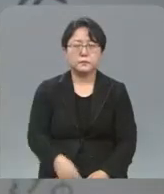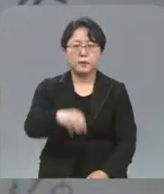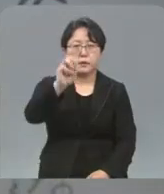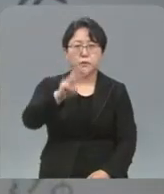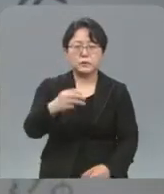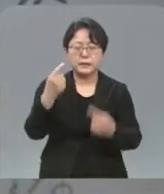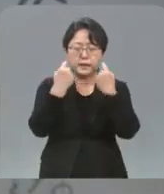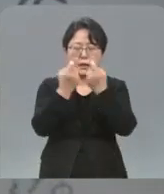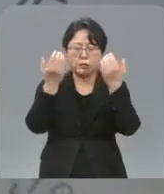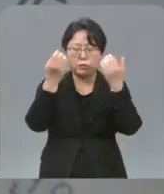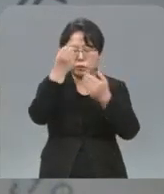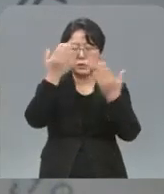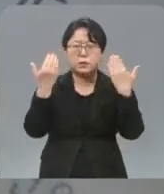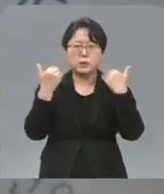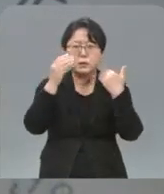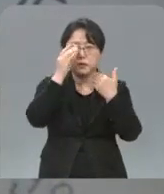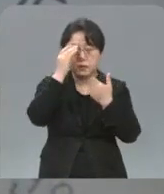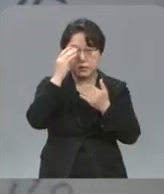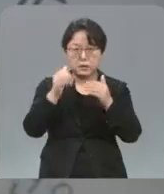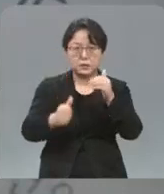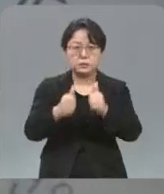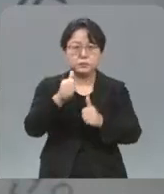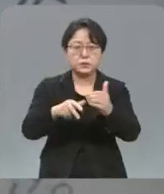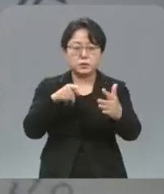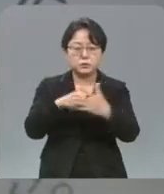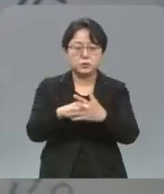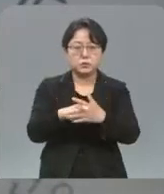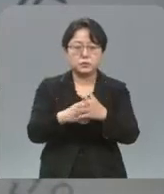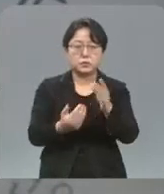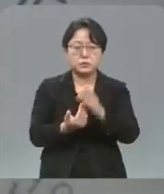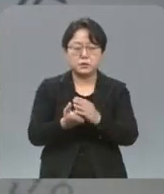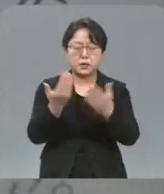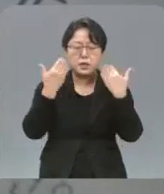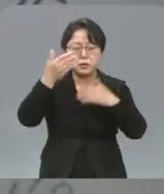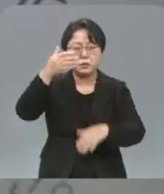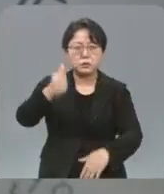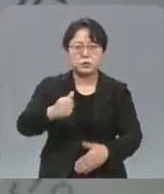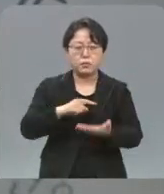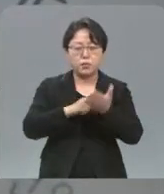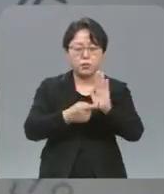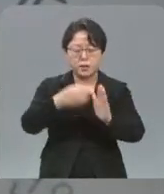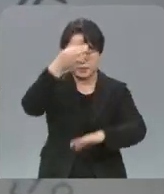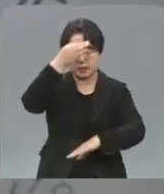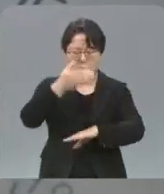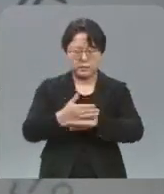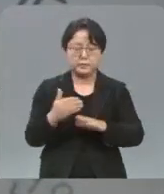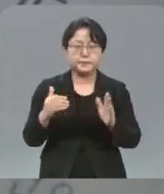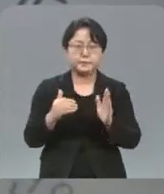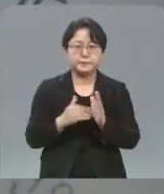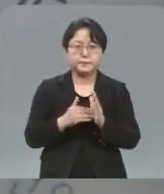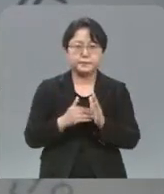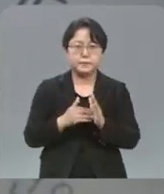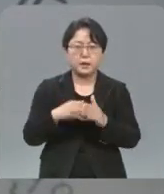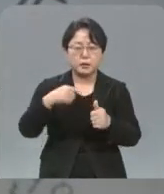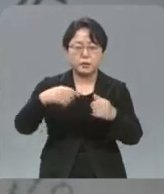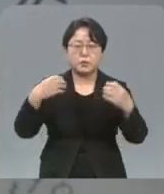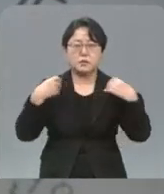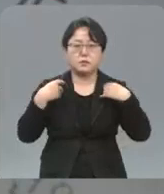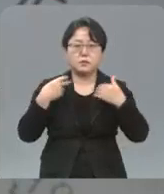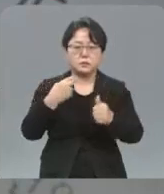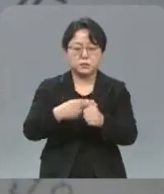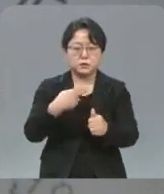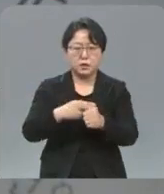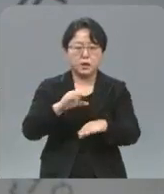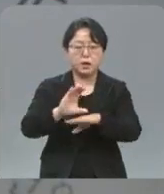광주 한 사립고등학교에서 벌어진 시험지 유출 사건에 대해 해당 학교장이 공식 사과했습니다. 교육청이